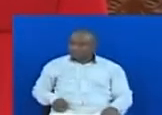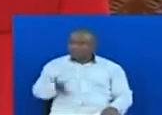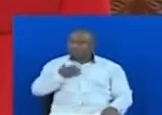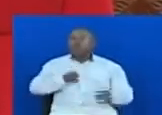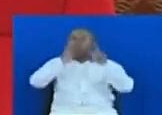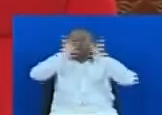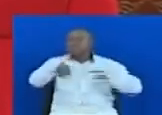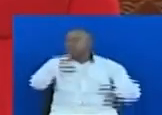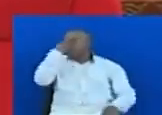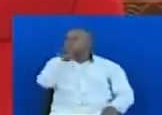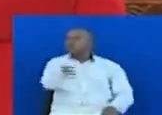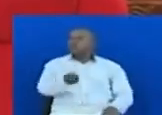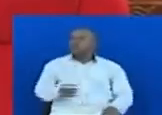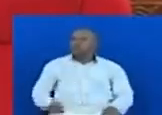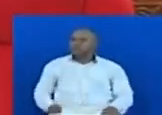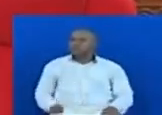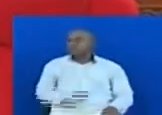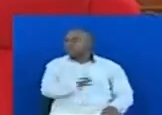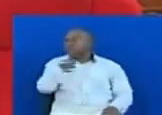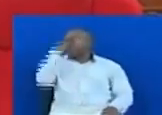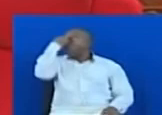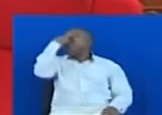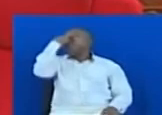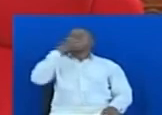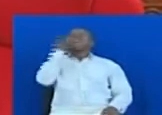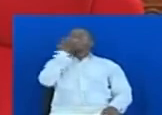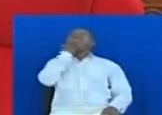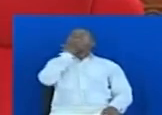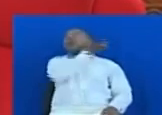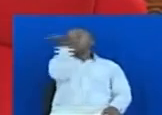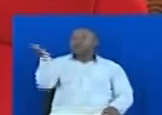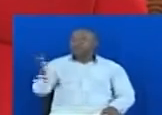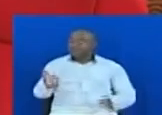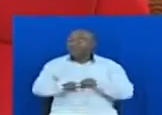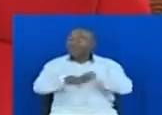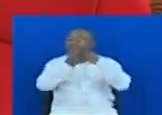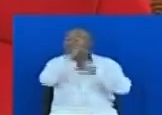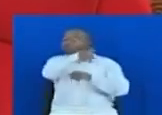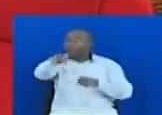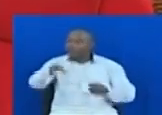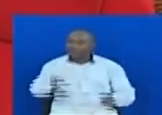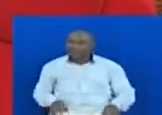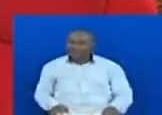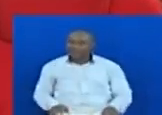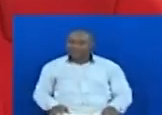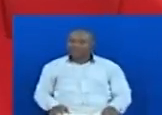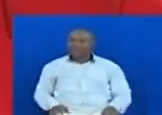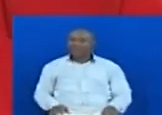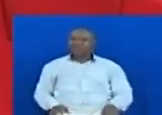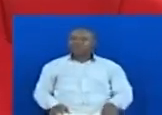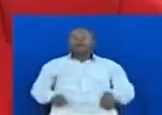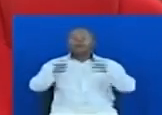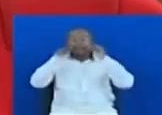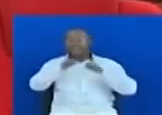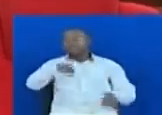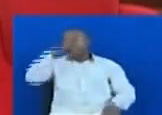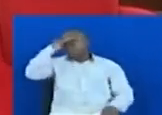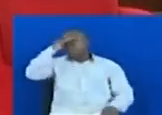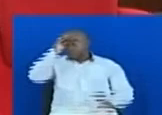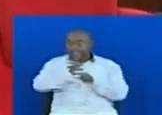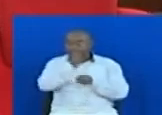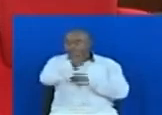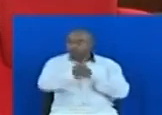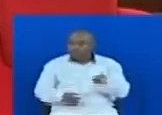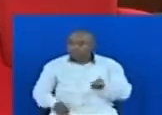Dodoma? Halafu nyewe wagogo huko ndani mnachekacheka, mkoa unaharibiwa huu. Lazima polisi tuchukue hatua. Kwani